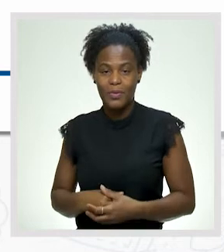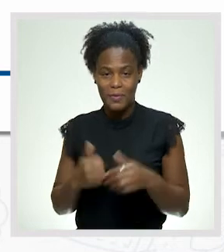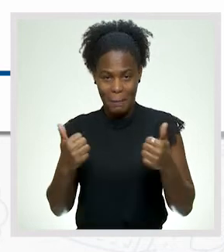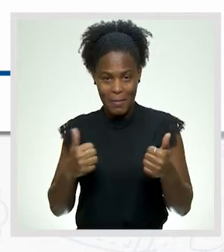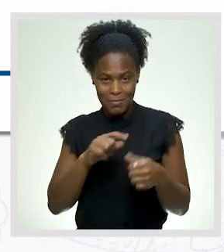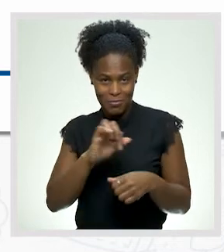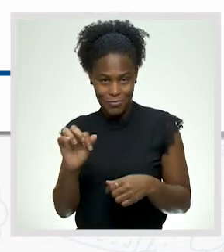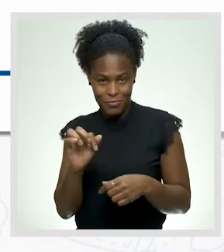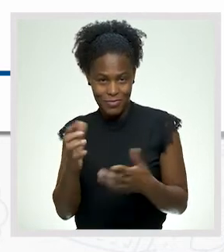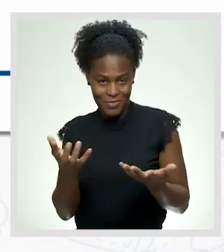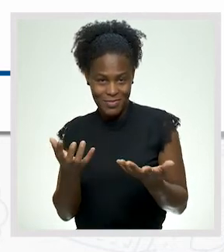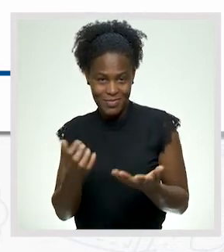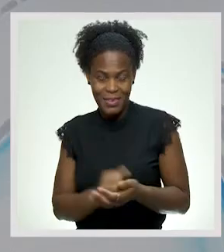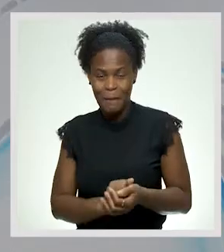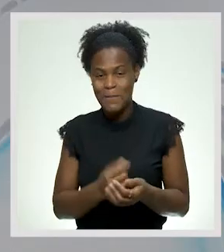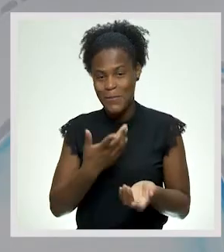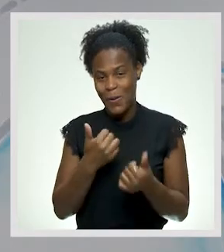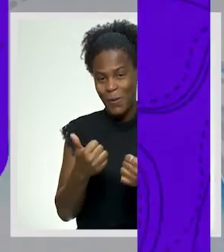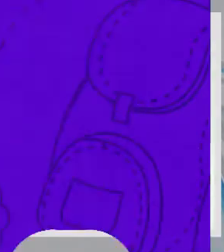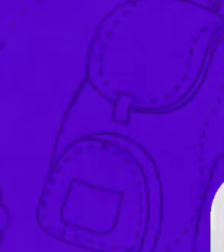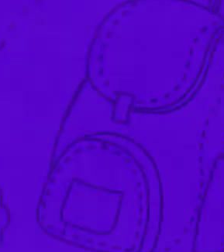ça? Très bien.